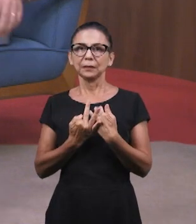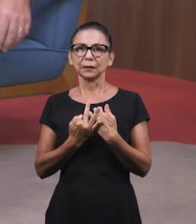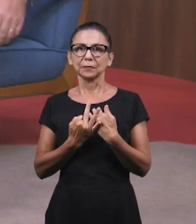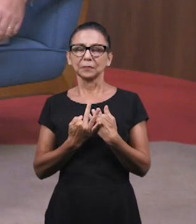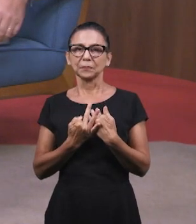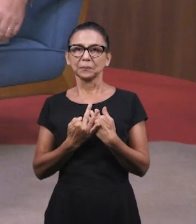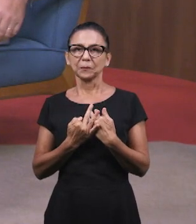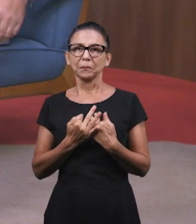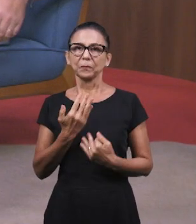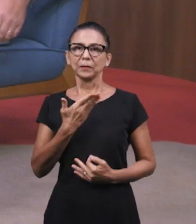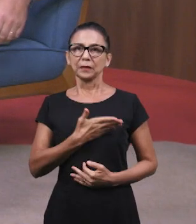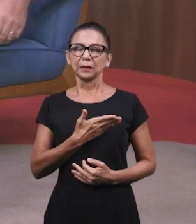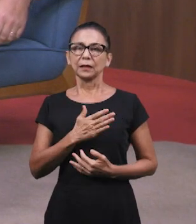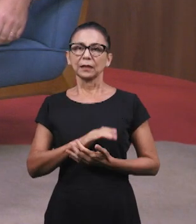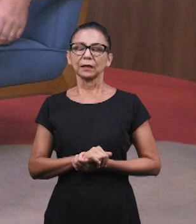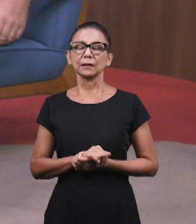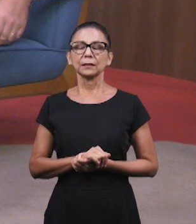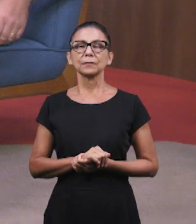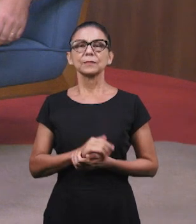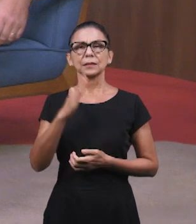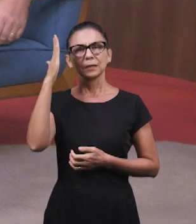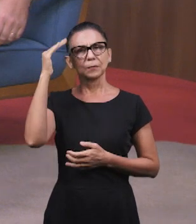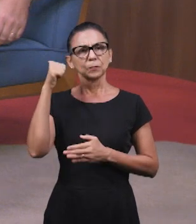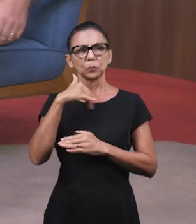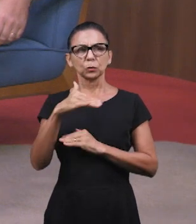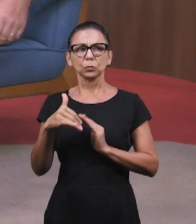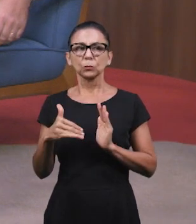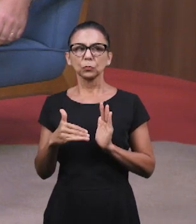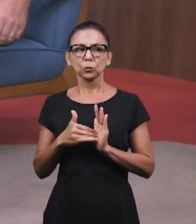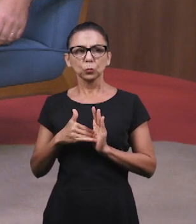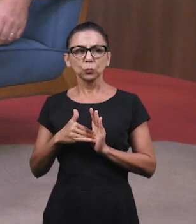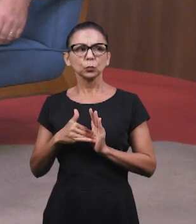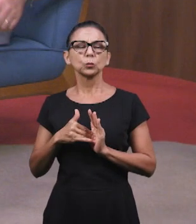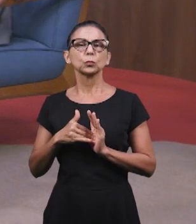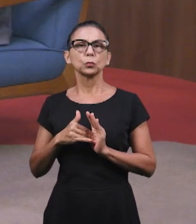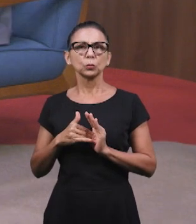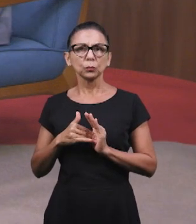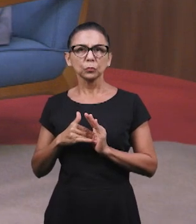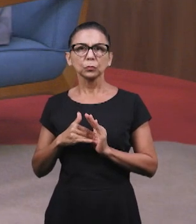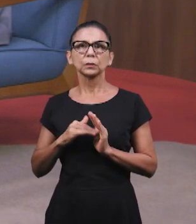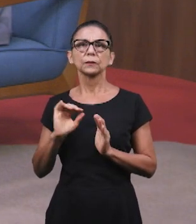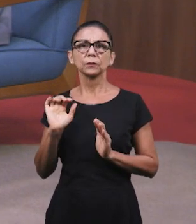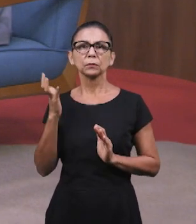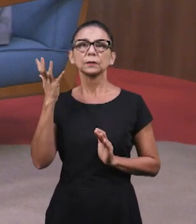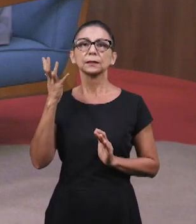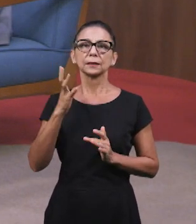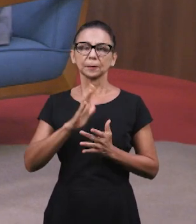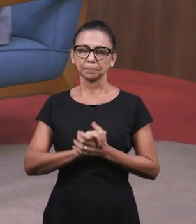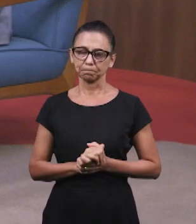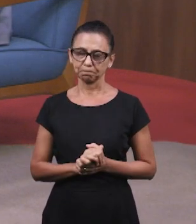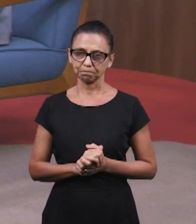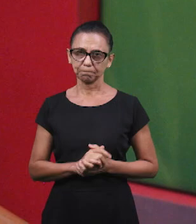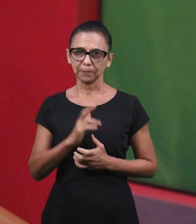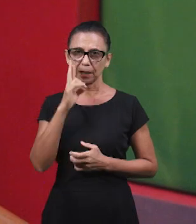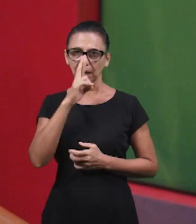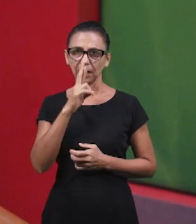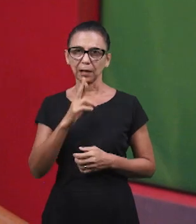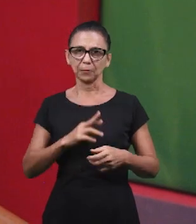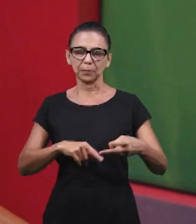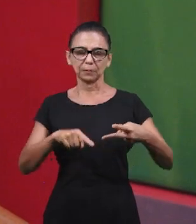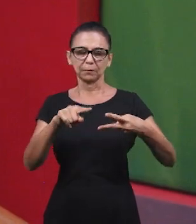pour elle, Josias, deux options. Continuer comme elle était et mourir avec le